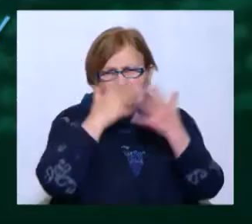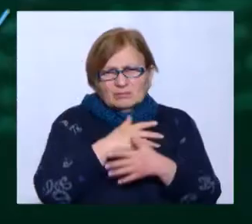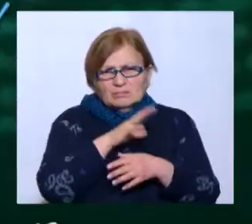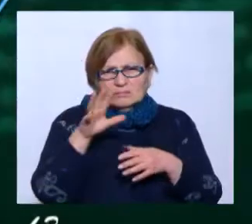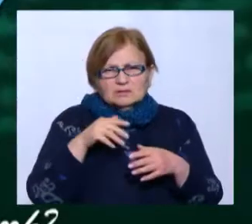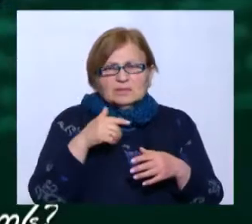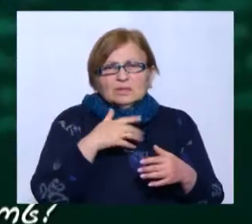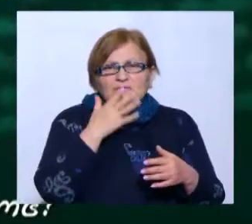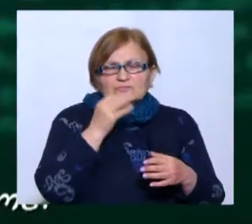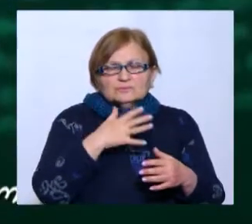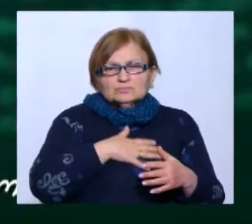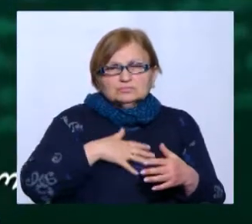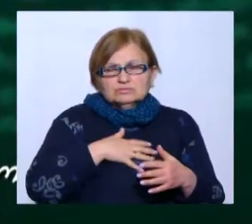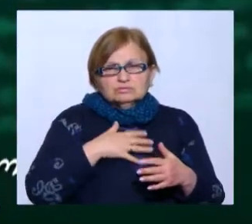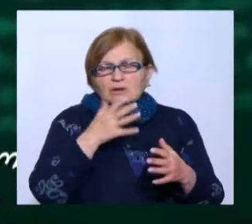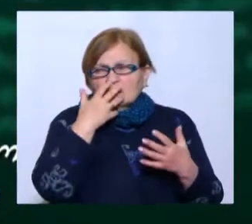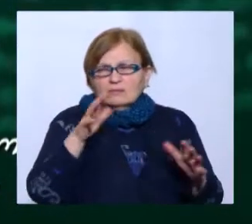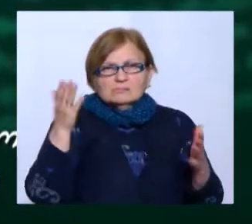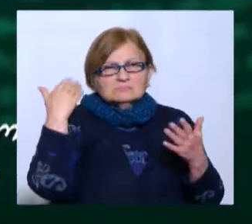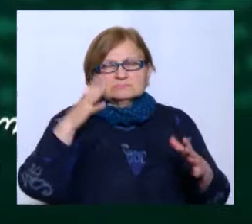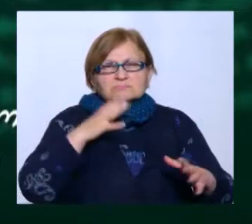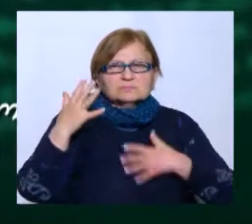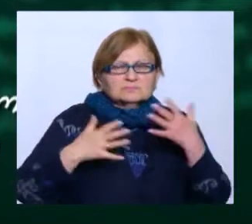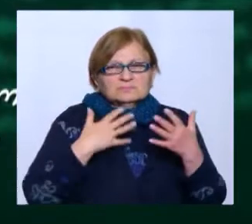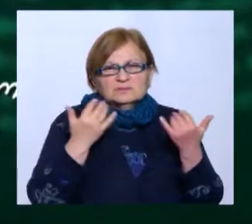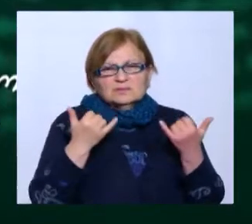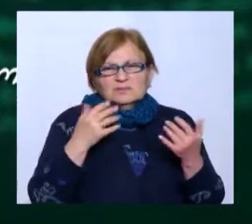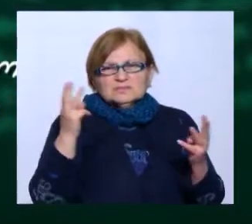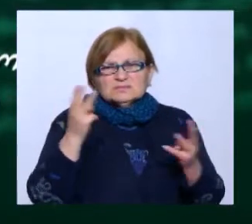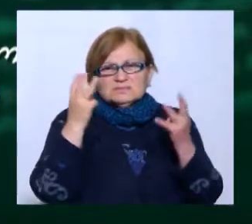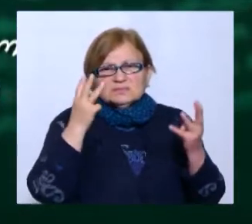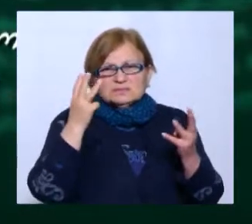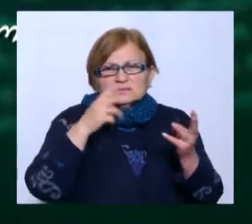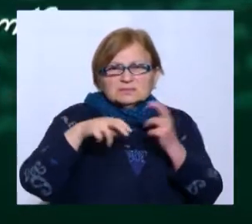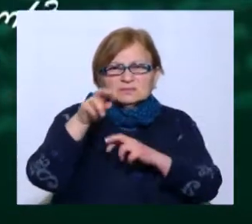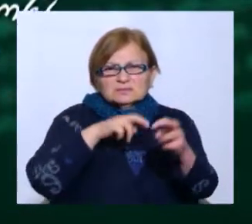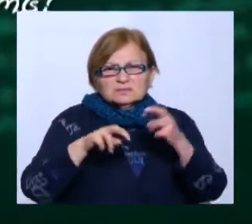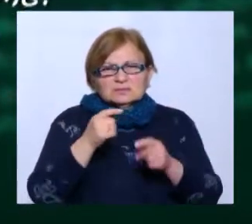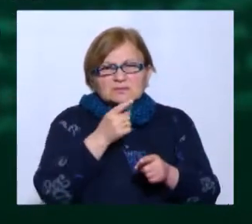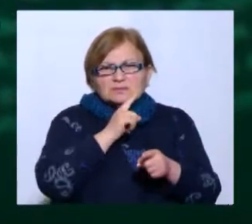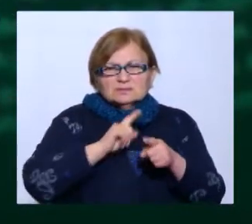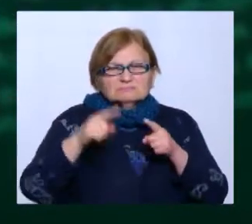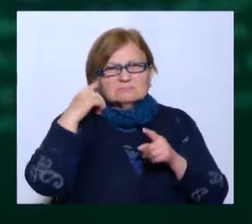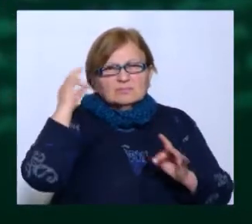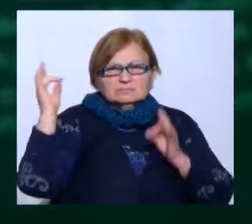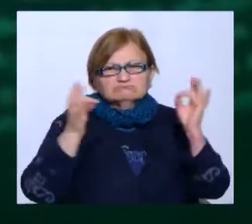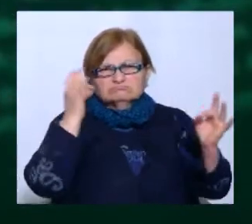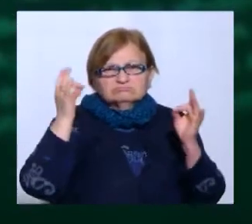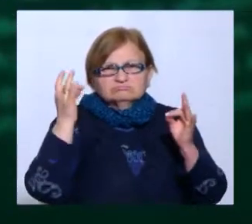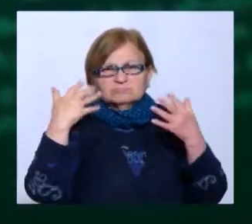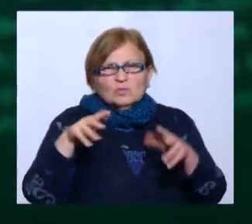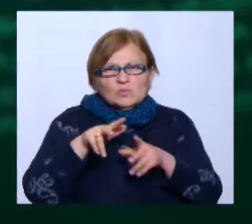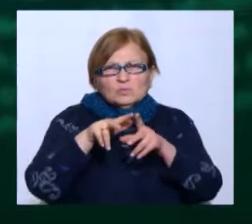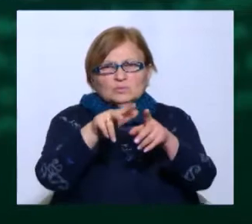სულის ხმოვანება ლოცვის სიმხურვალეში. ვით ცეცხლის ხეტიალი როგორც ბედის ტრიალი ჩქარი გრგვინვა გრიალით ქრიან